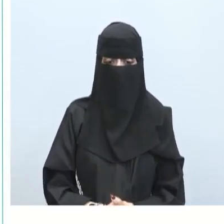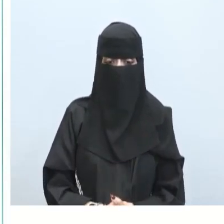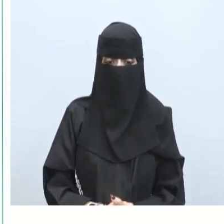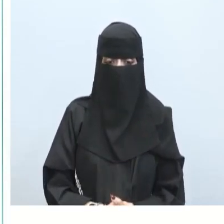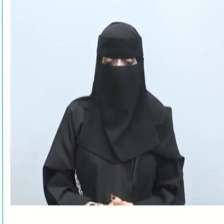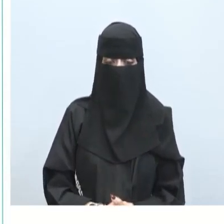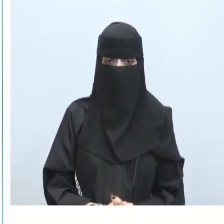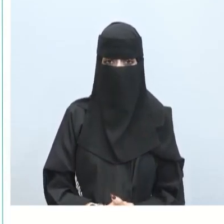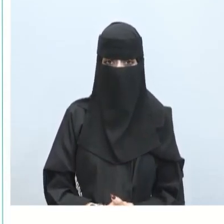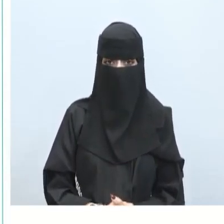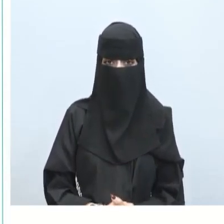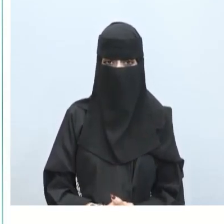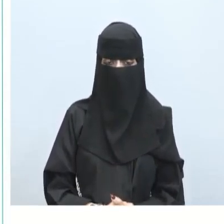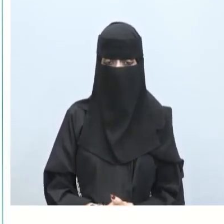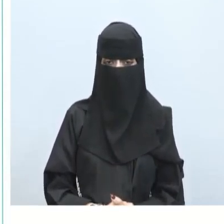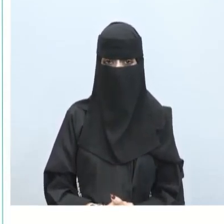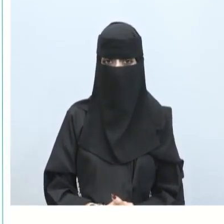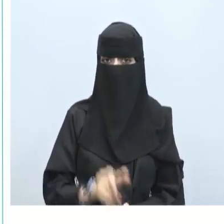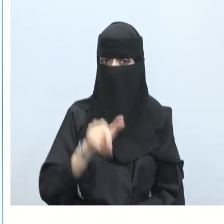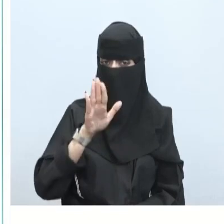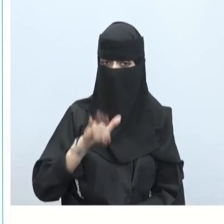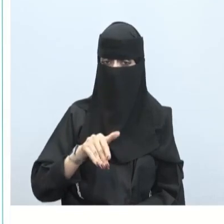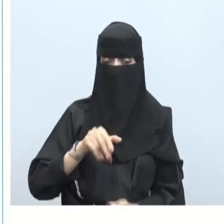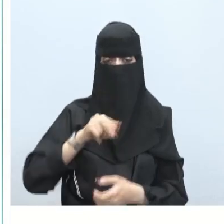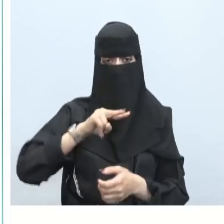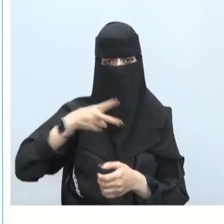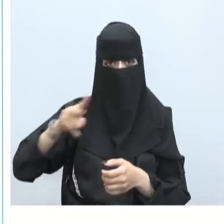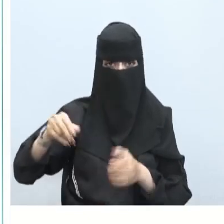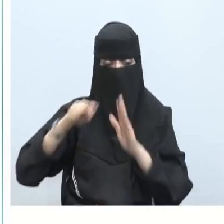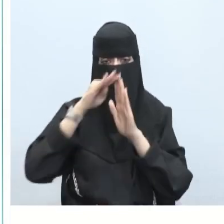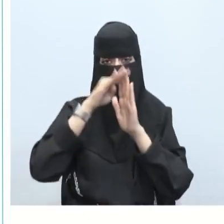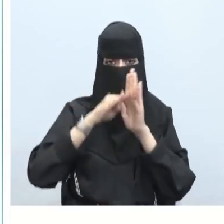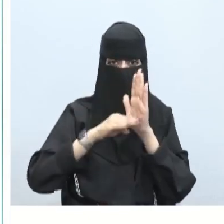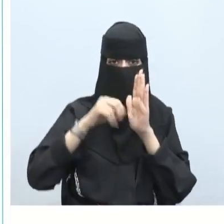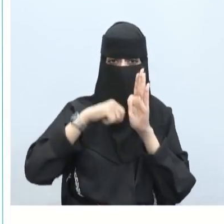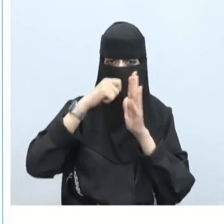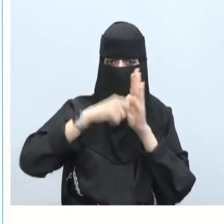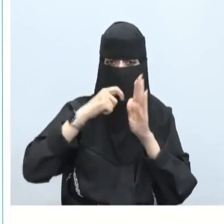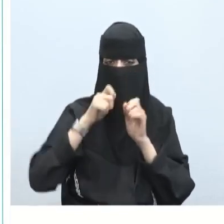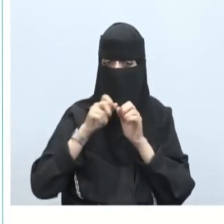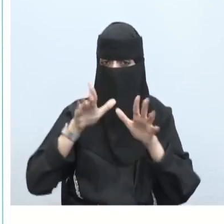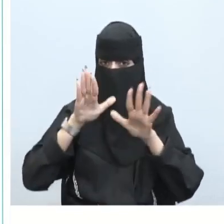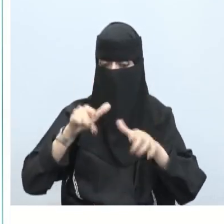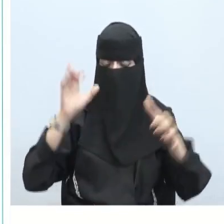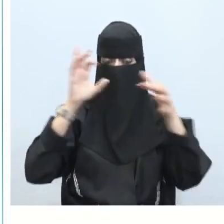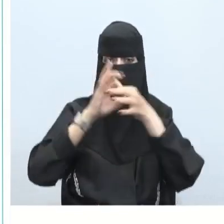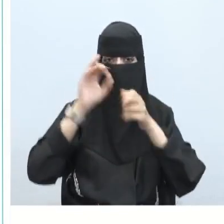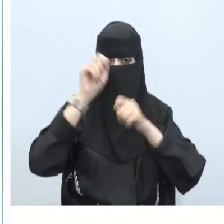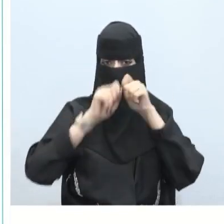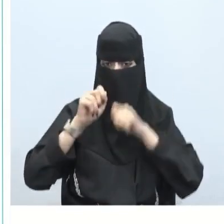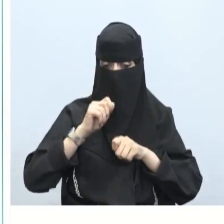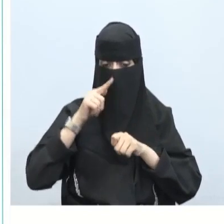المراحل هنالك عده برامج او عده برمجيات وشائعه فيما يتعلق في العمليات